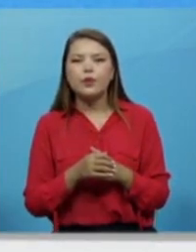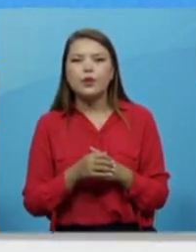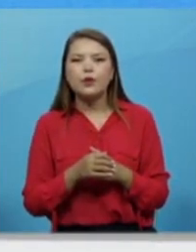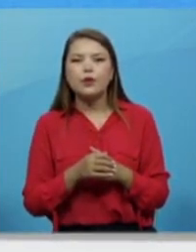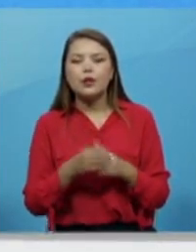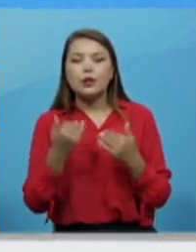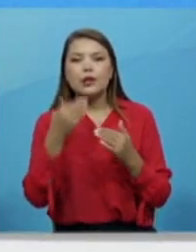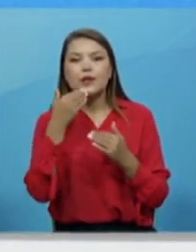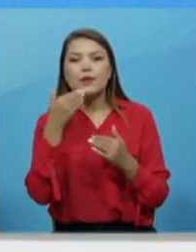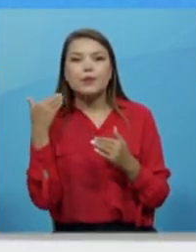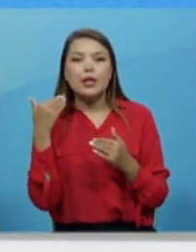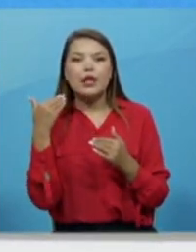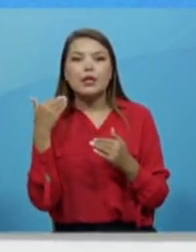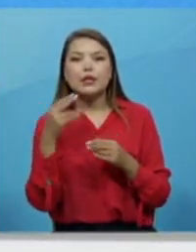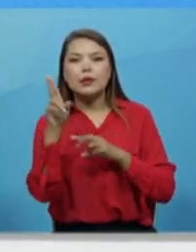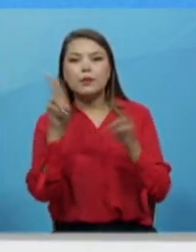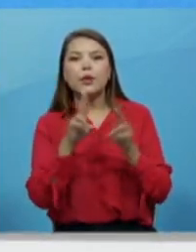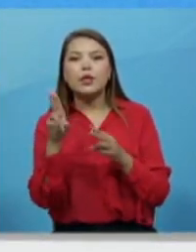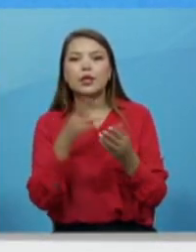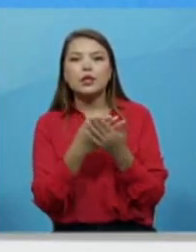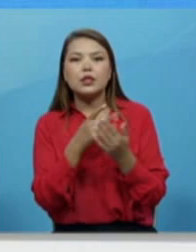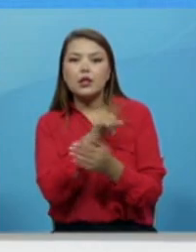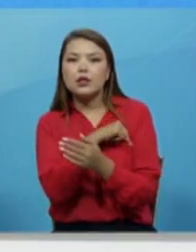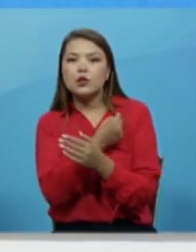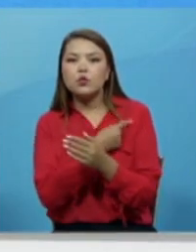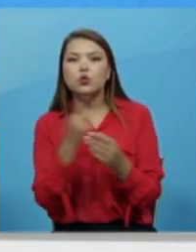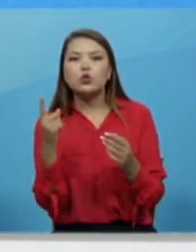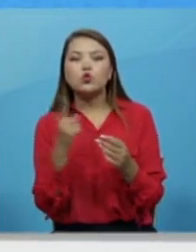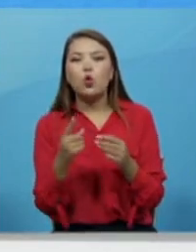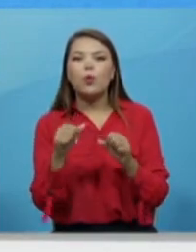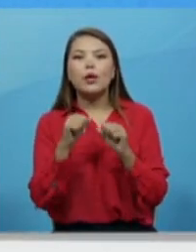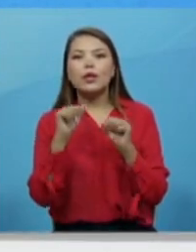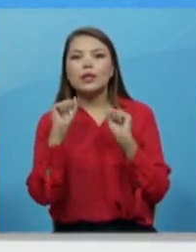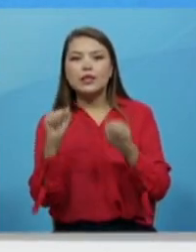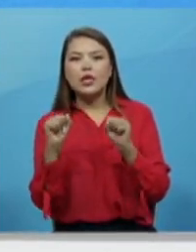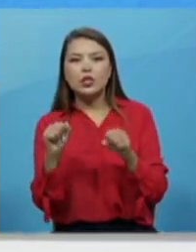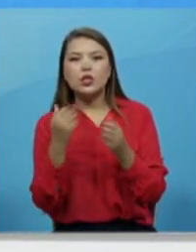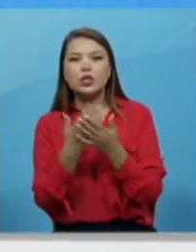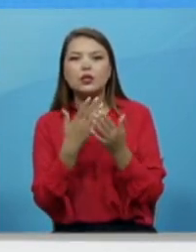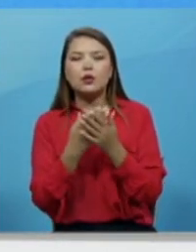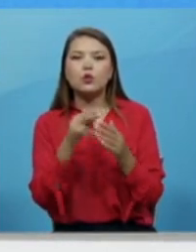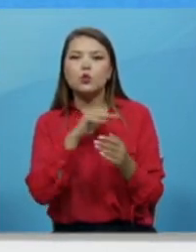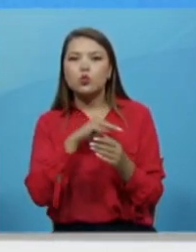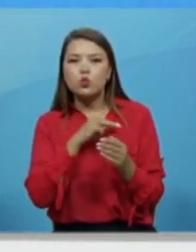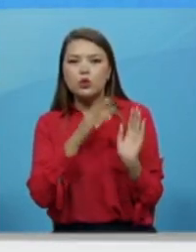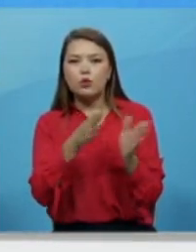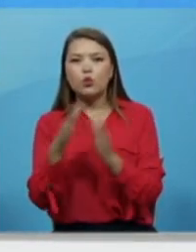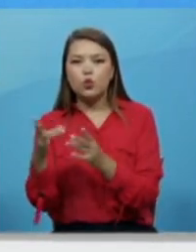айтты. Дежурный по станция болу үшін ол белгілі бір сатылардан өту керек деп.